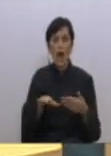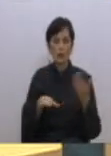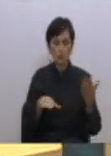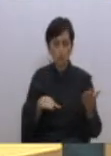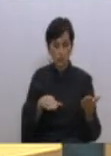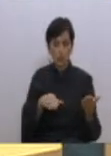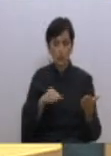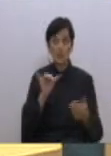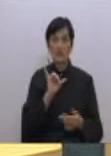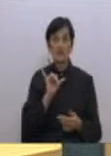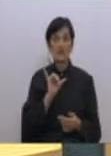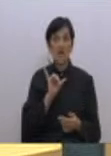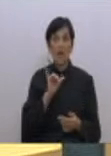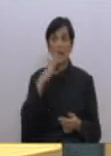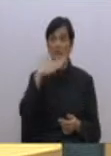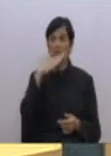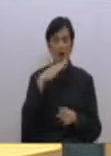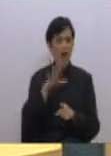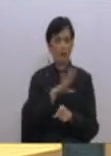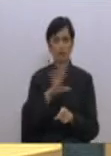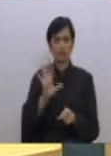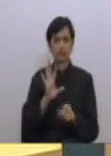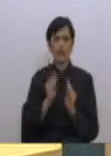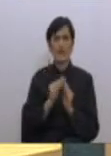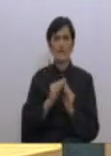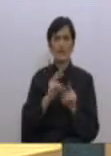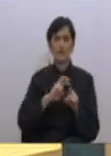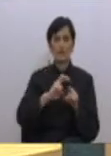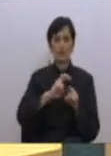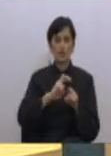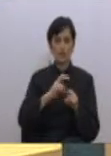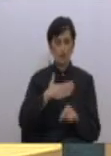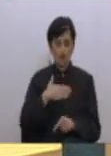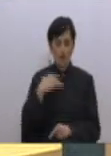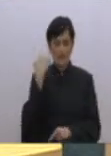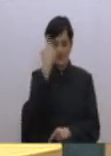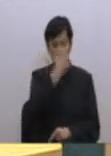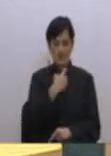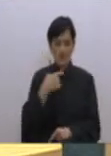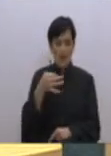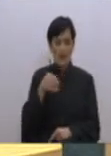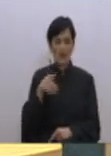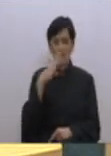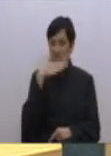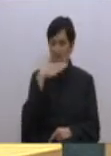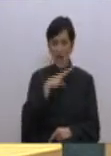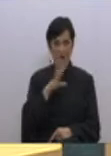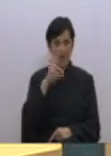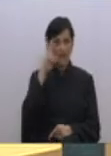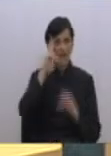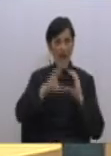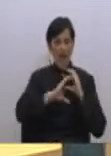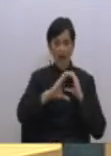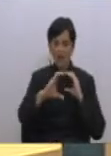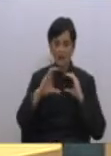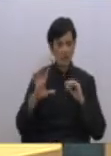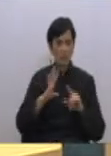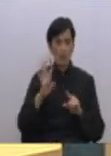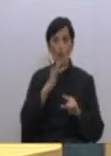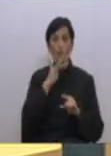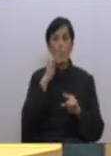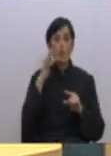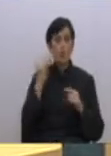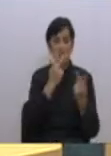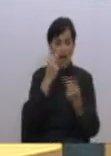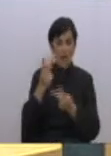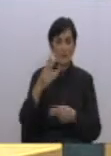nu, nu, nu, nu, nu, nu, nu, nu, nu, nu, nu, nu, nu, nu, nu, nu, nu, nu, nu, nu, nu, nu,